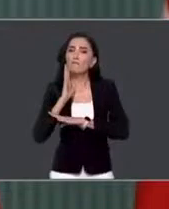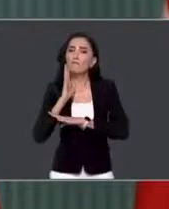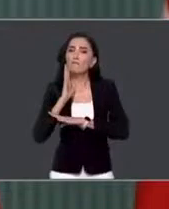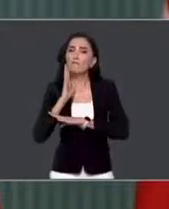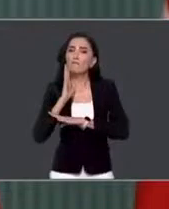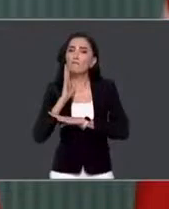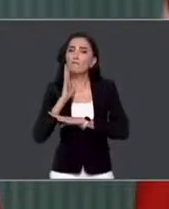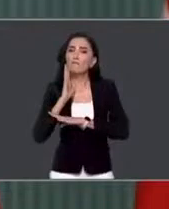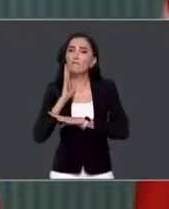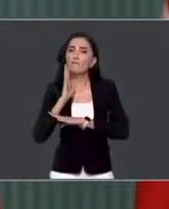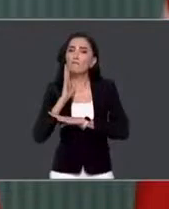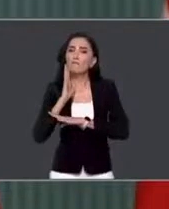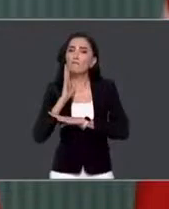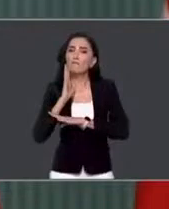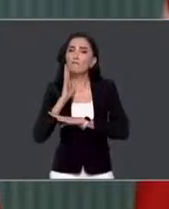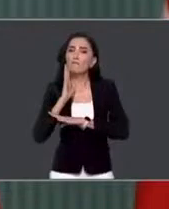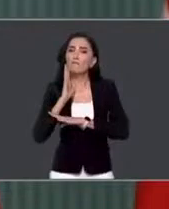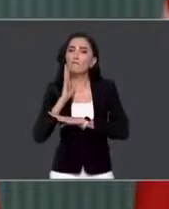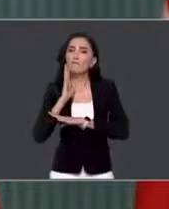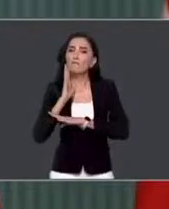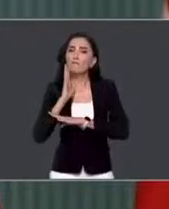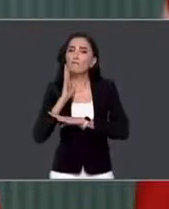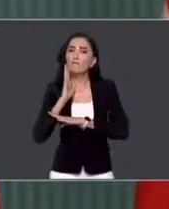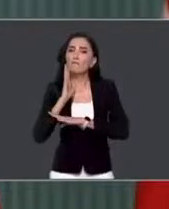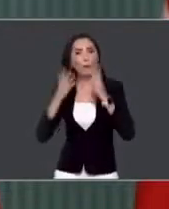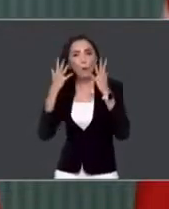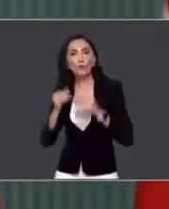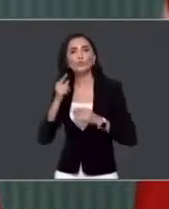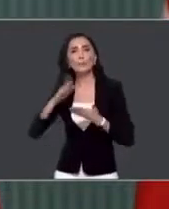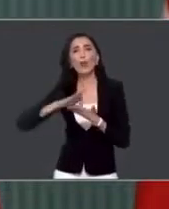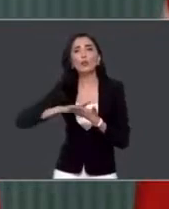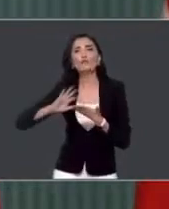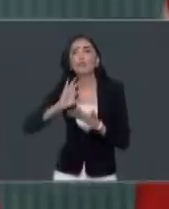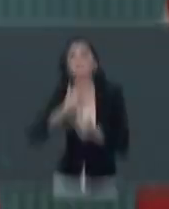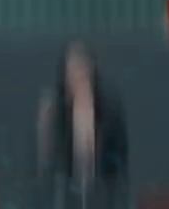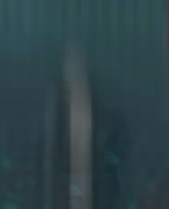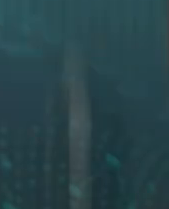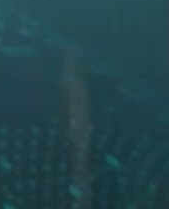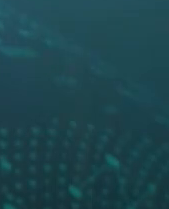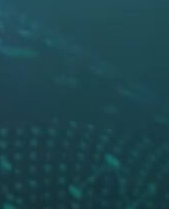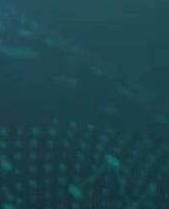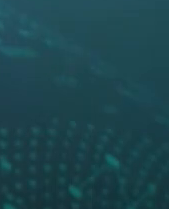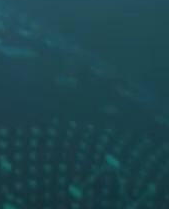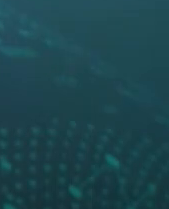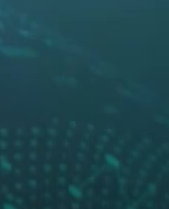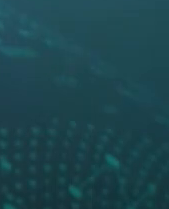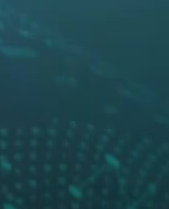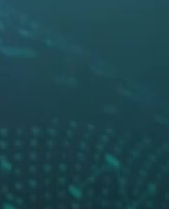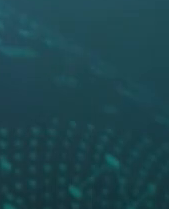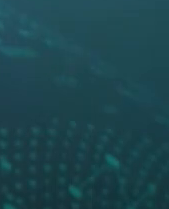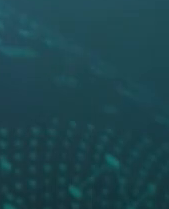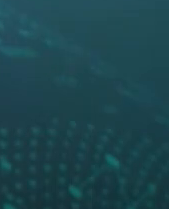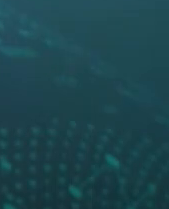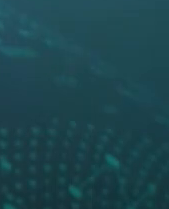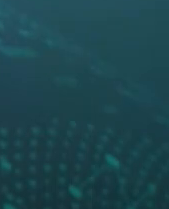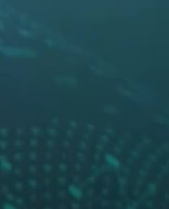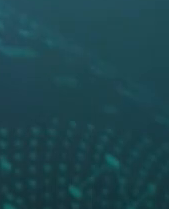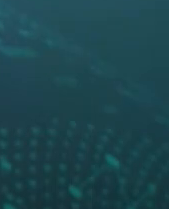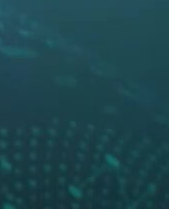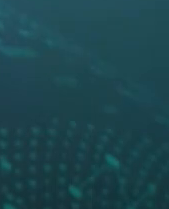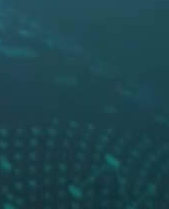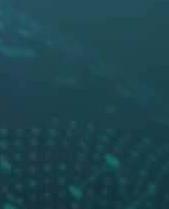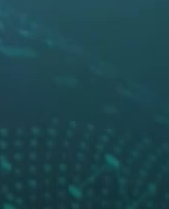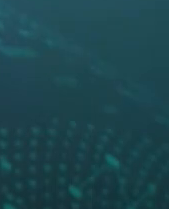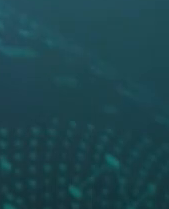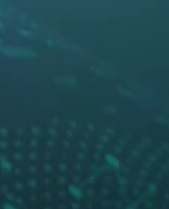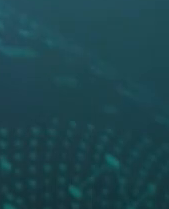Gündemde Neler Var kanalının çok değerli takipçileri, hepinize yeniden merhabalar. Son dakika bir gelişmeyi aktarmak üzere tekrar